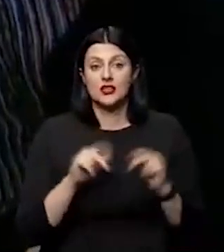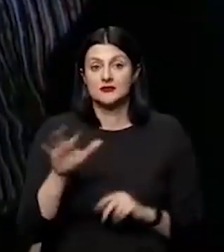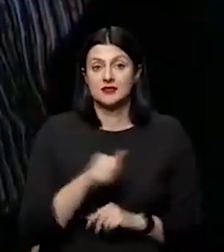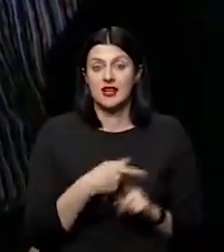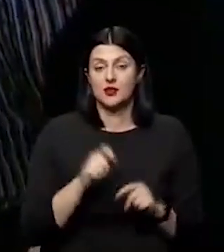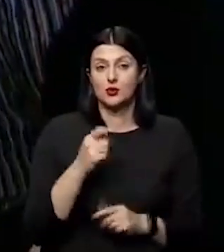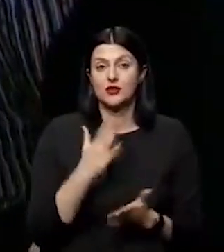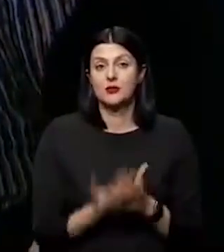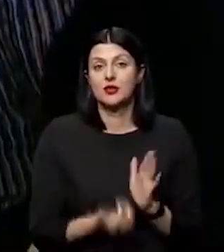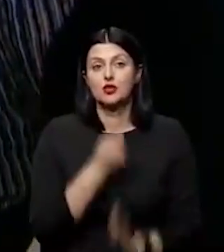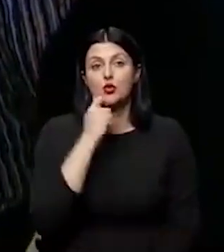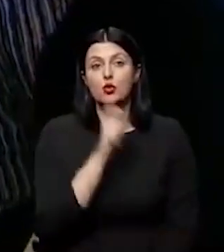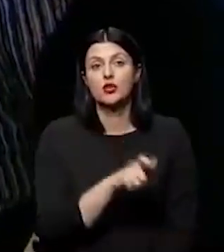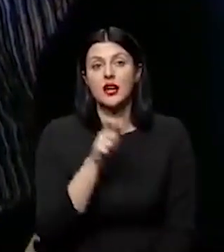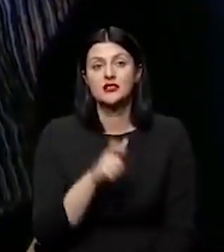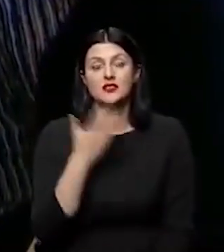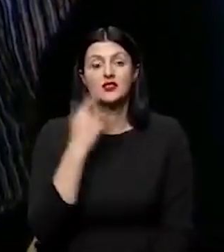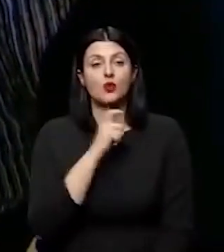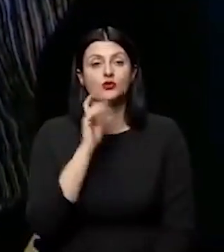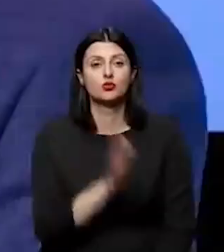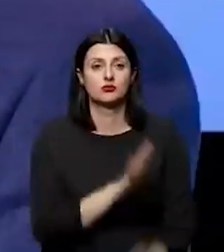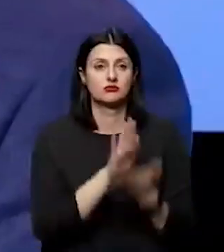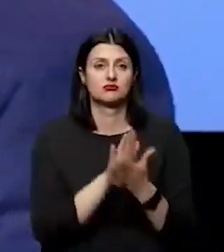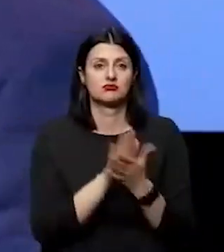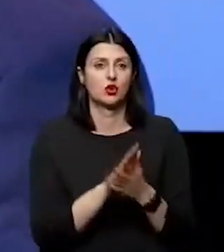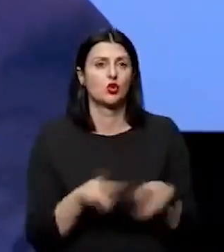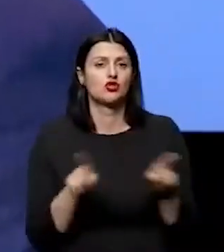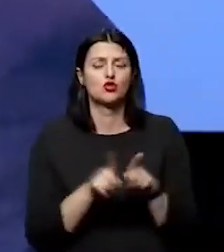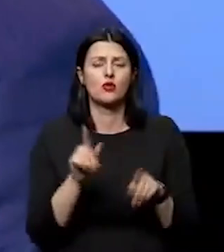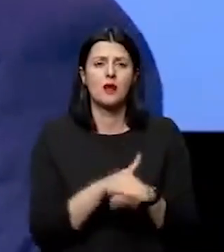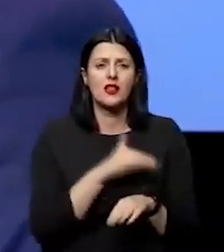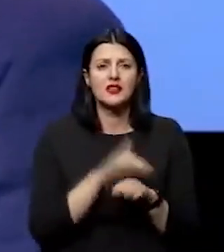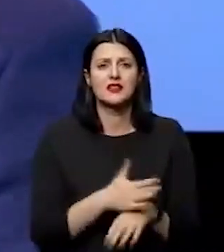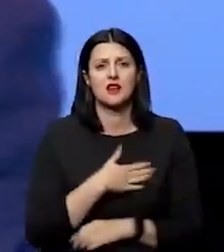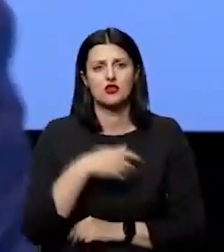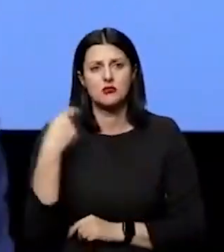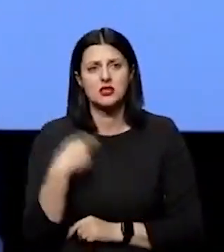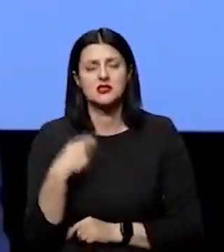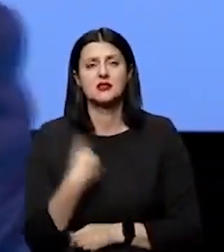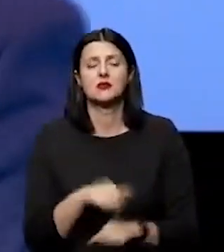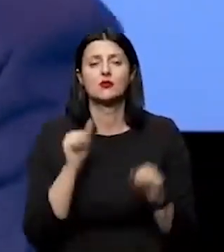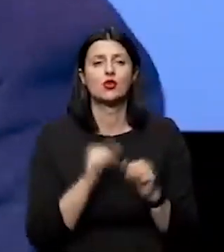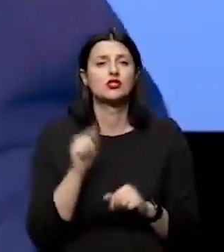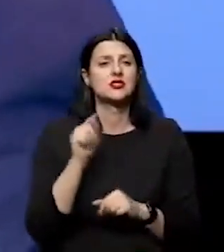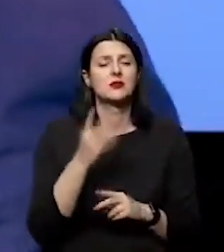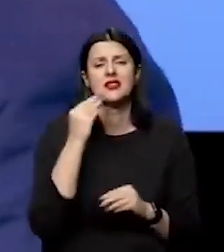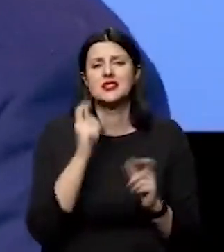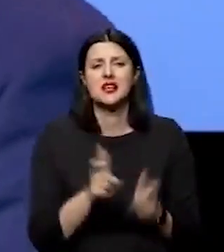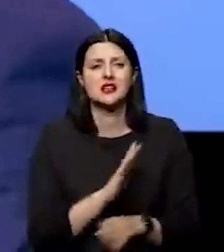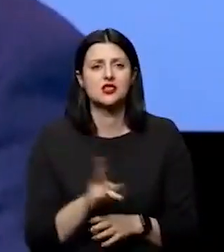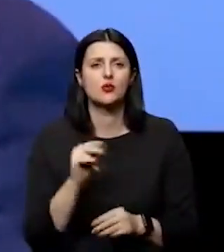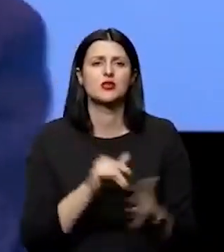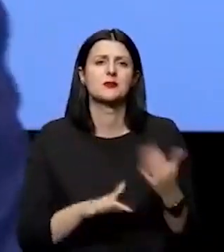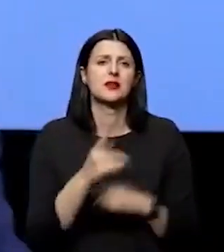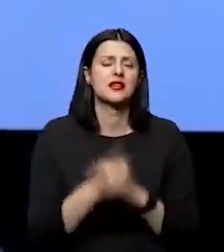есть поддержка украинцев, когда украинцы будут аплодировать ему точно так же, что он молодец, что он наш президент, мы можем с ними не соглашаться по земельной